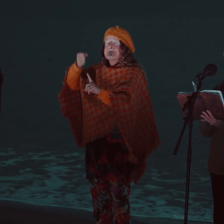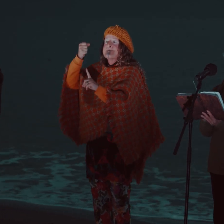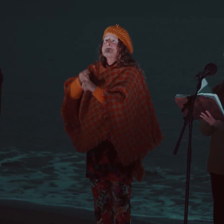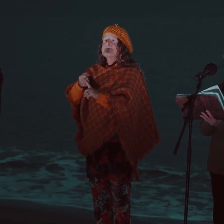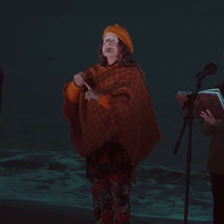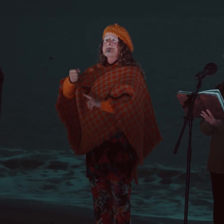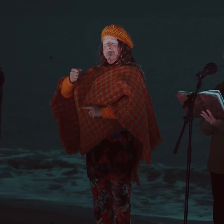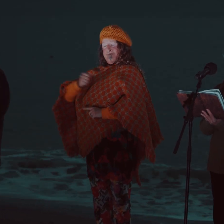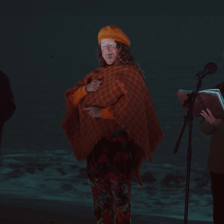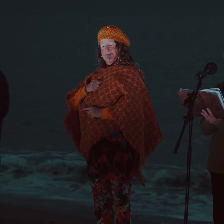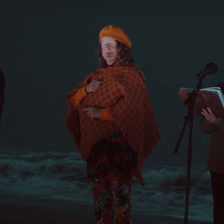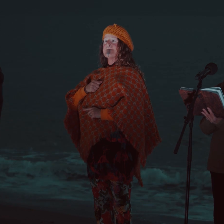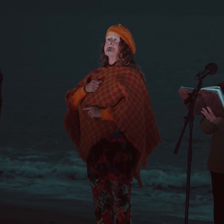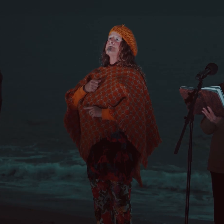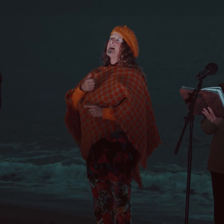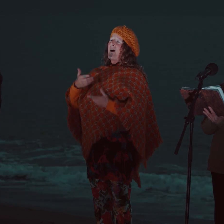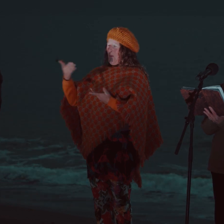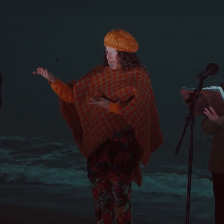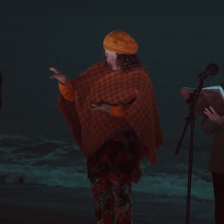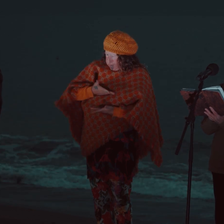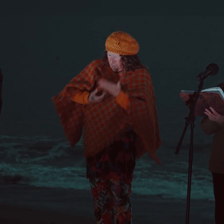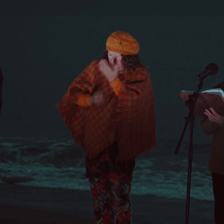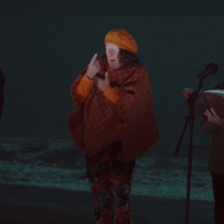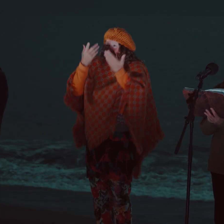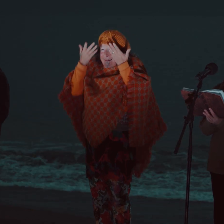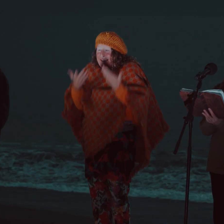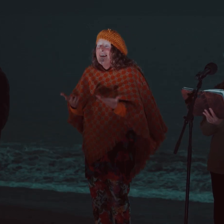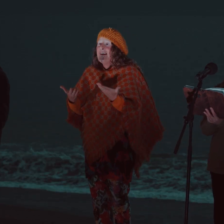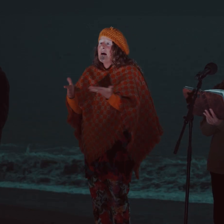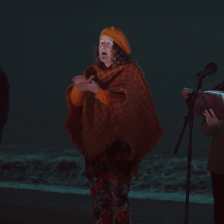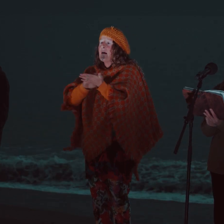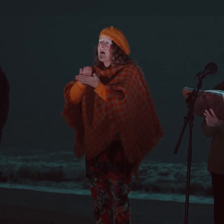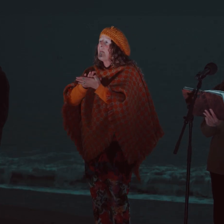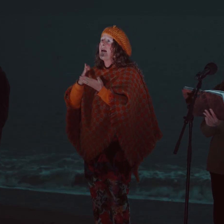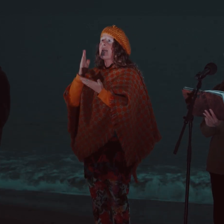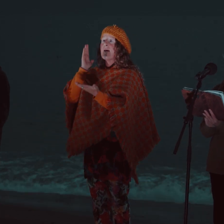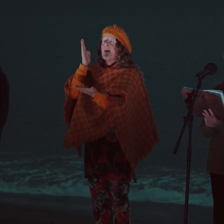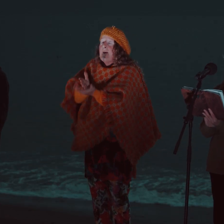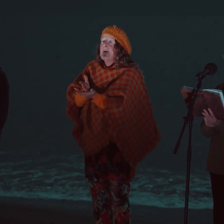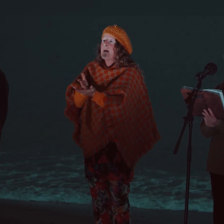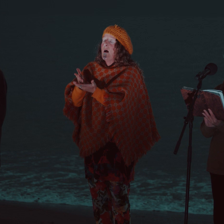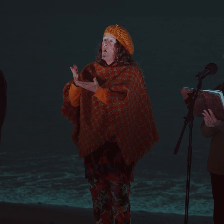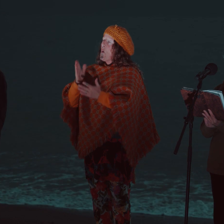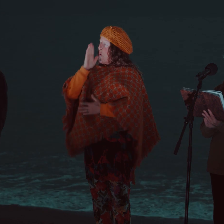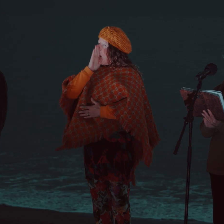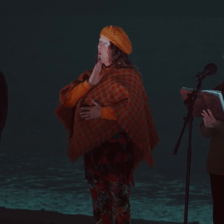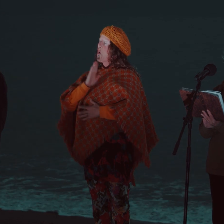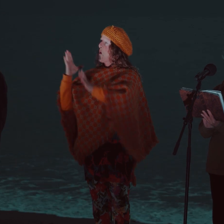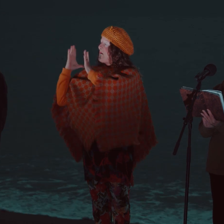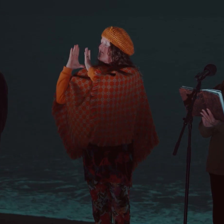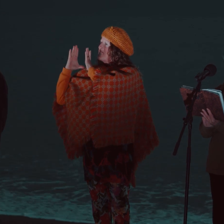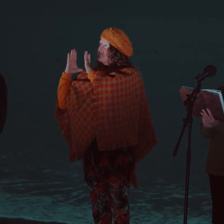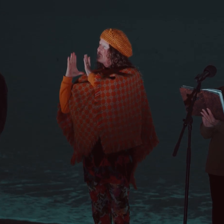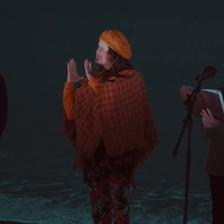do our part. Daeth cyfle. Daeth cyfle. To us has come an opportunity. To us has come an